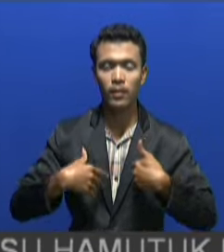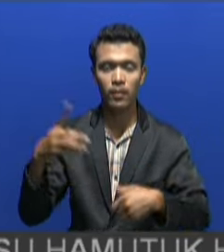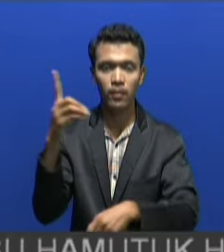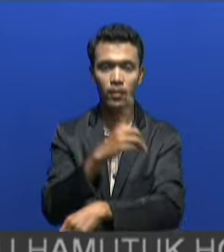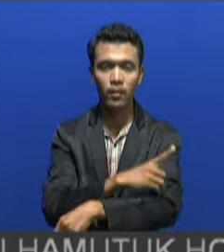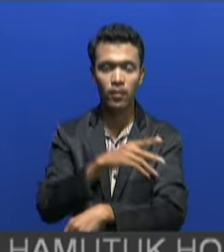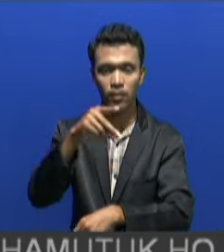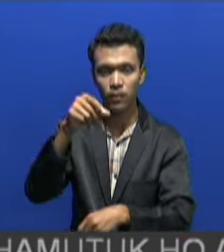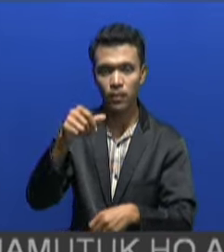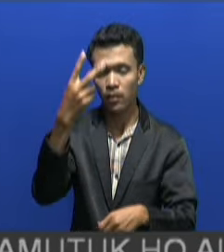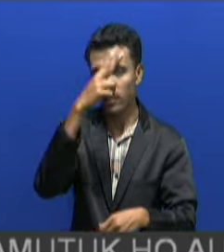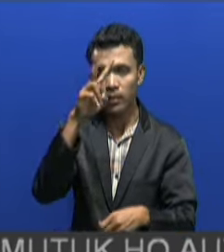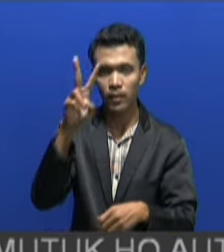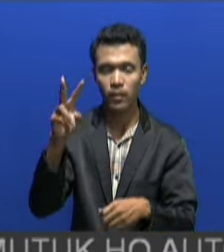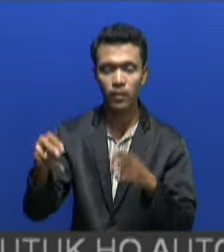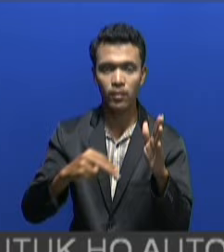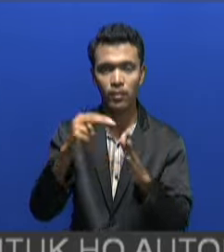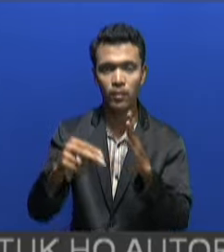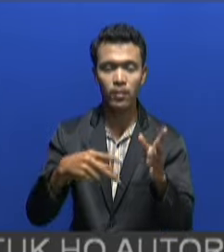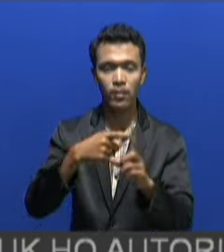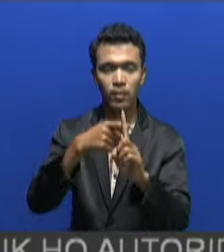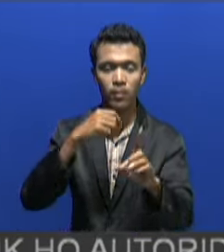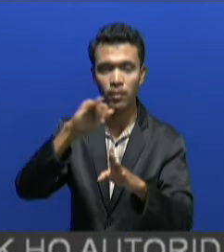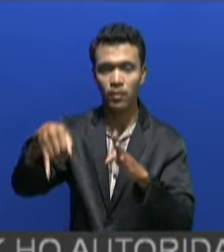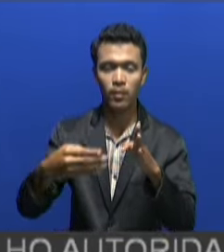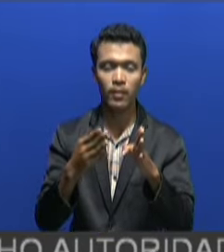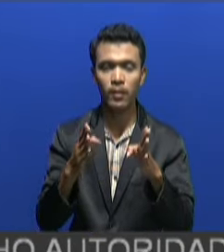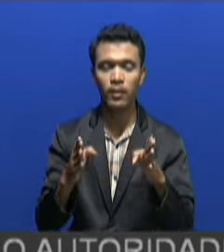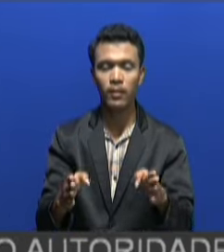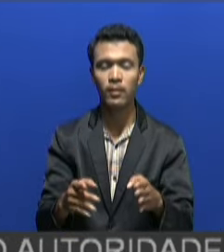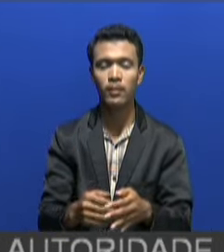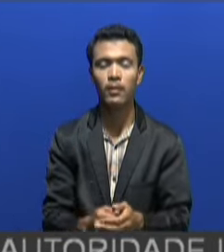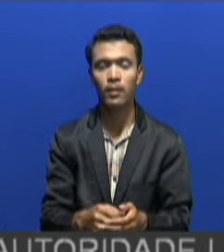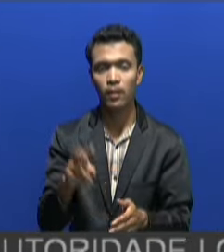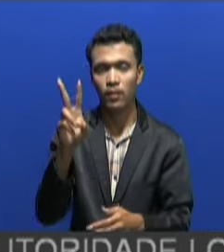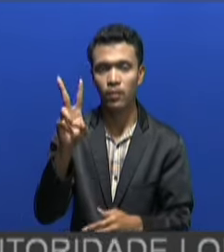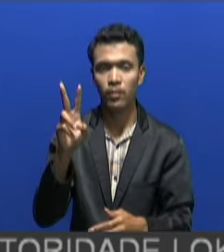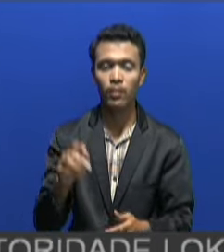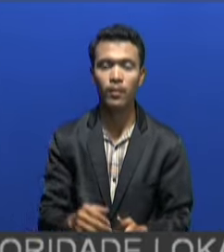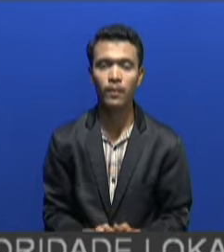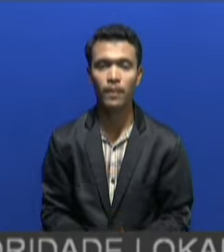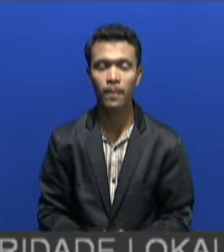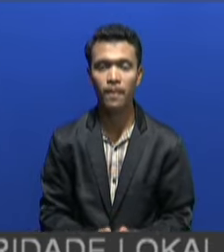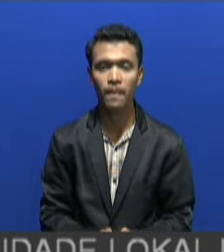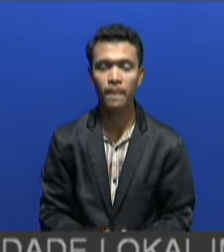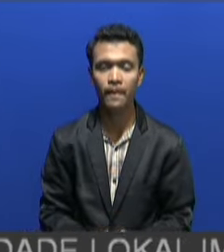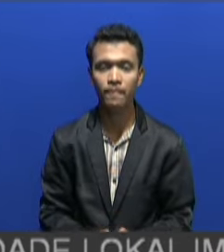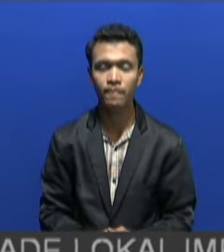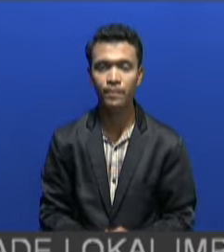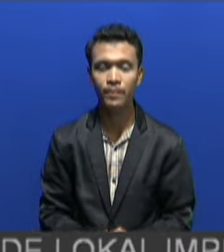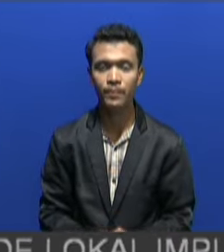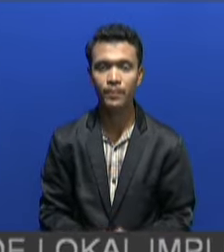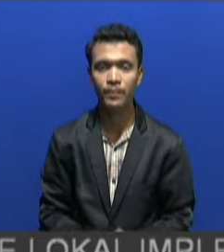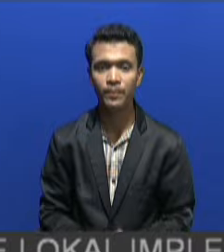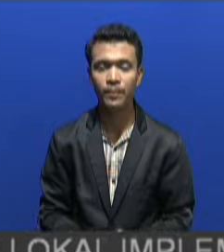loron finado. Tua irmã acompanha a reportagem russi jornalista Laurindo Razahaba, com Arsenio Soares russi